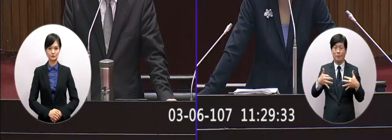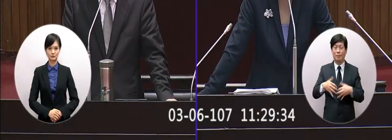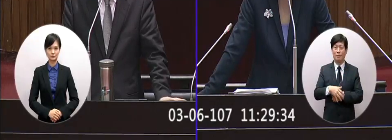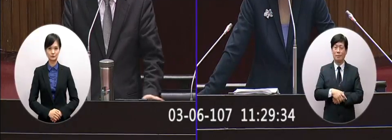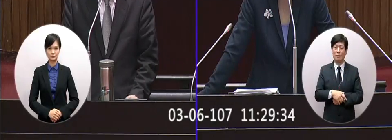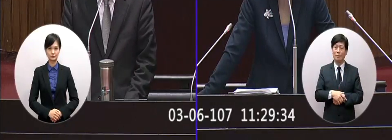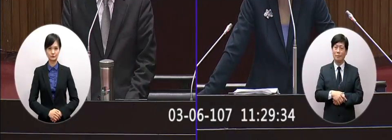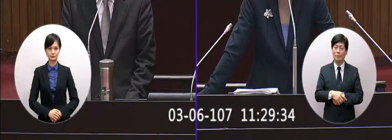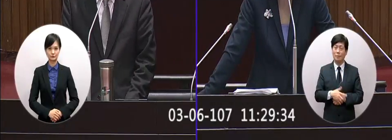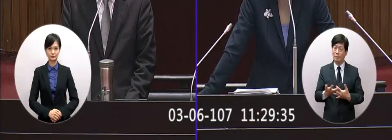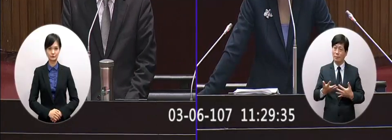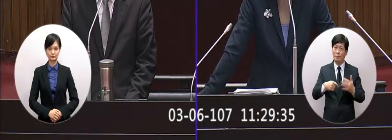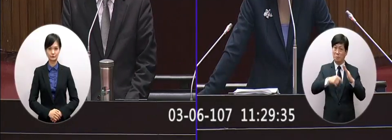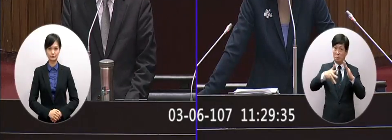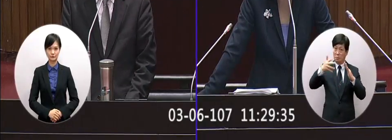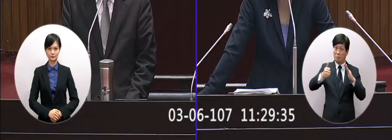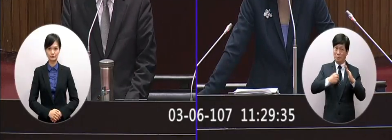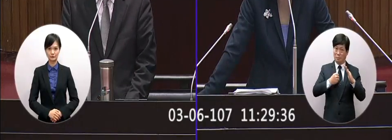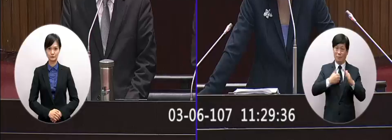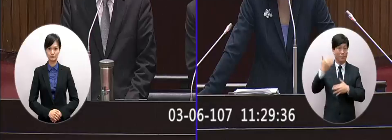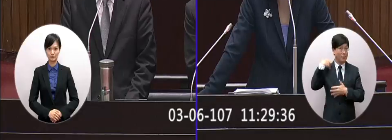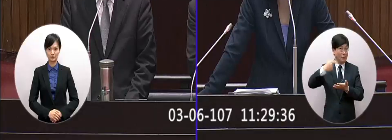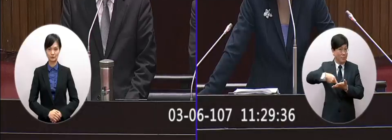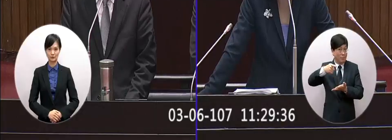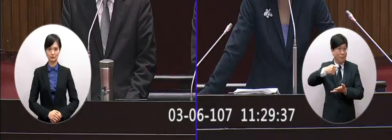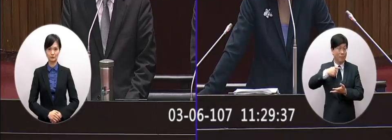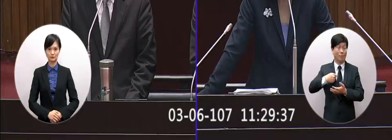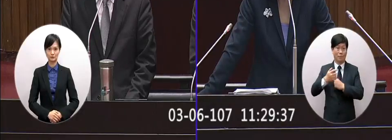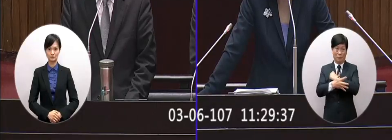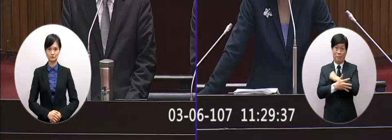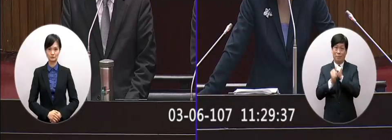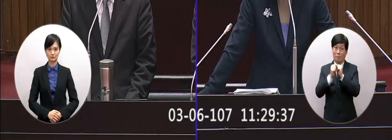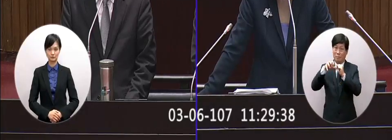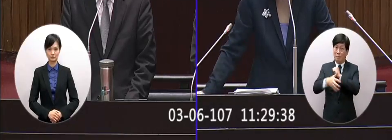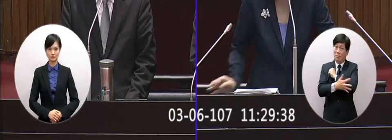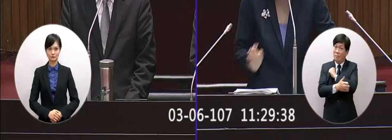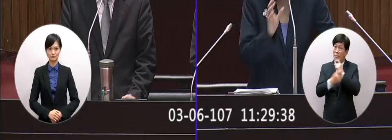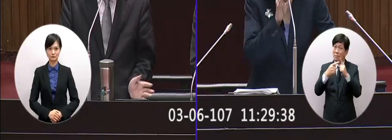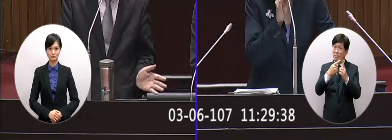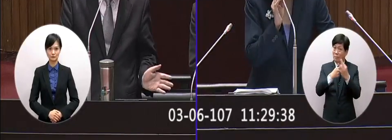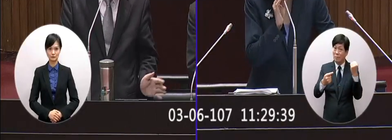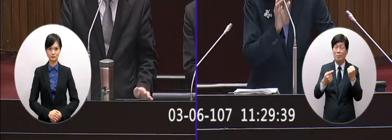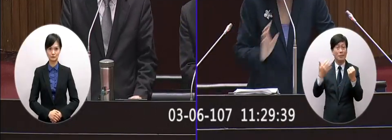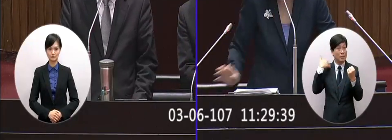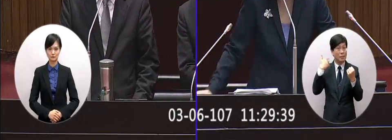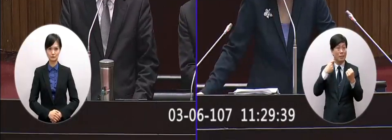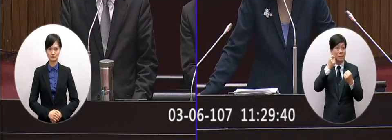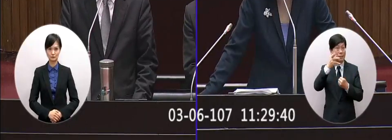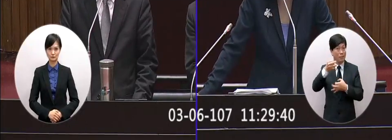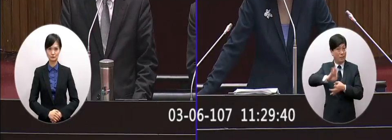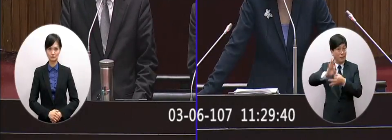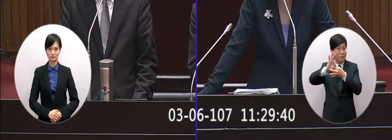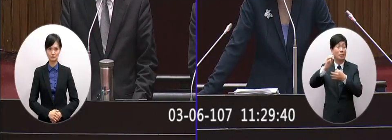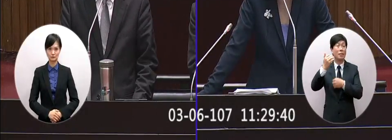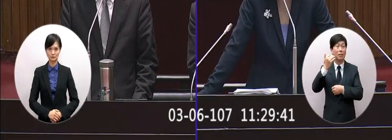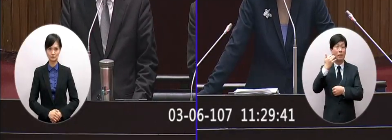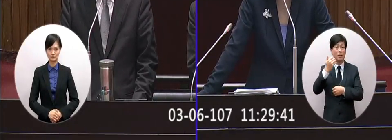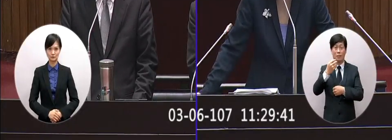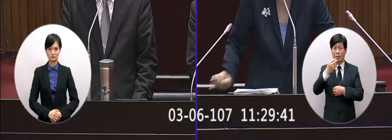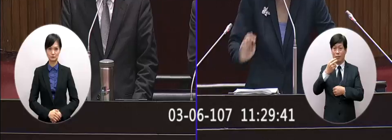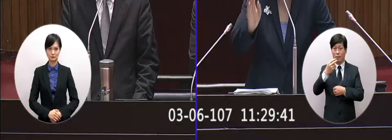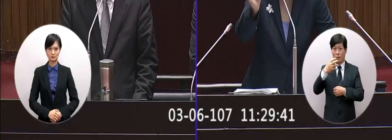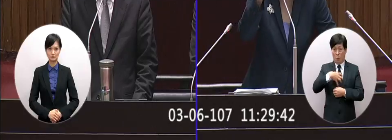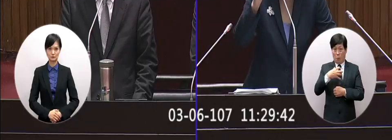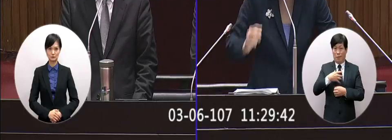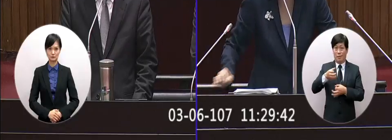护人力，院长，你知道上一次的这个介护人力，他那个时候所调薪的部分里面有关于危险加急嘛，